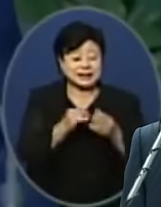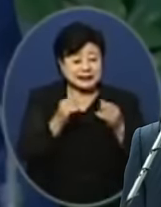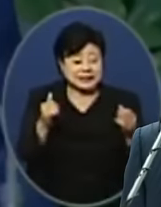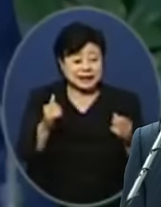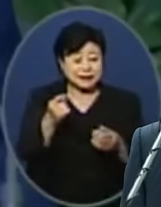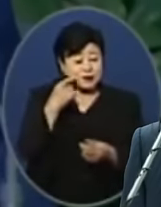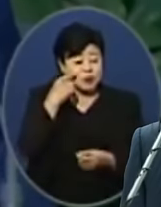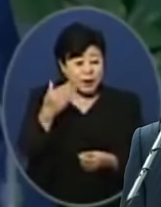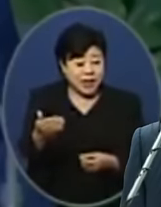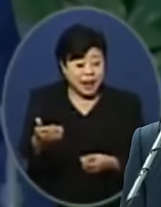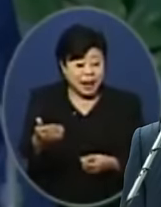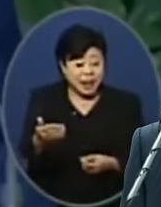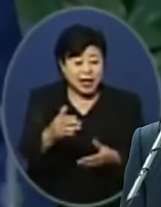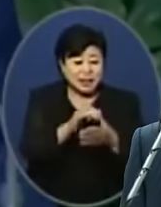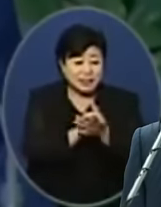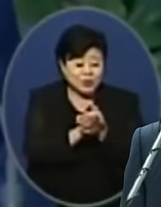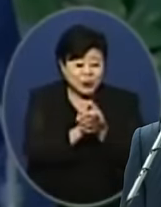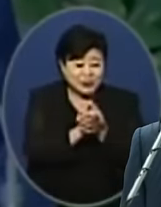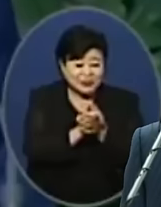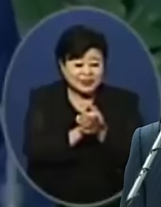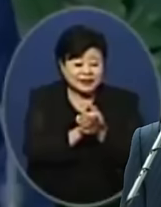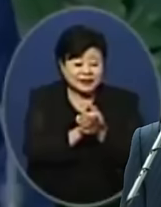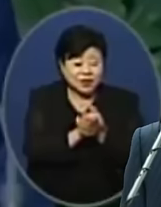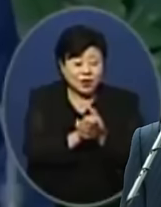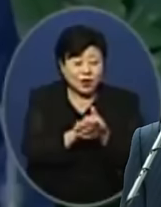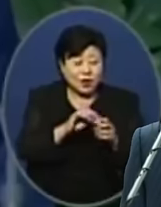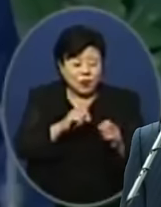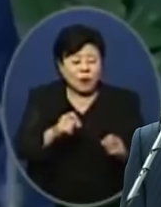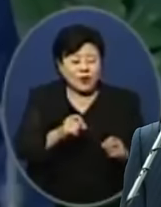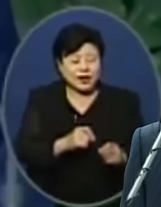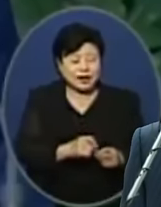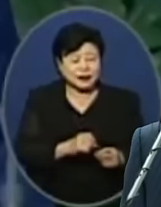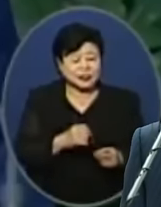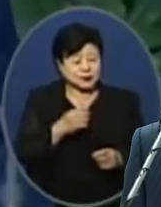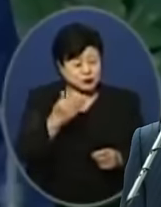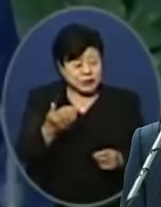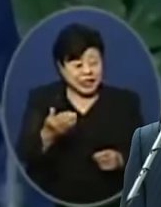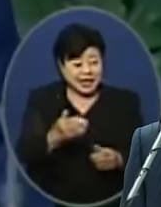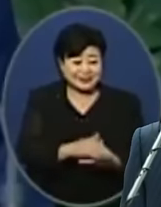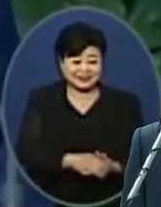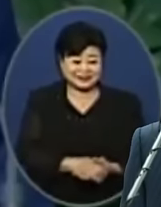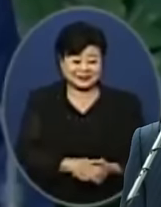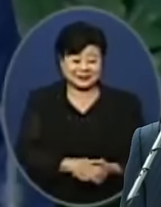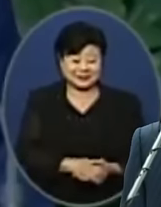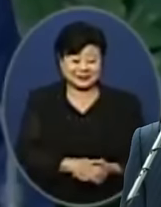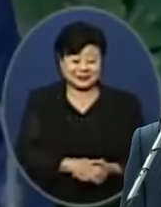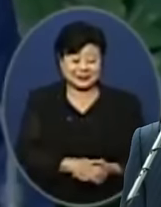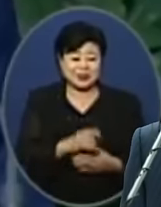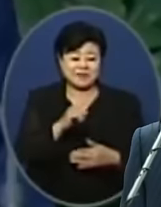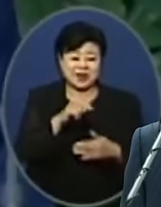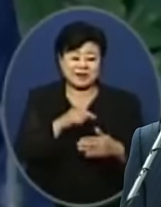저에게 와서 묻습니다. 기도할 때 얼마나 오래 해야 하나님이 응답했다는 것을 알 수 있습니까? 마음에 편안해질